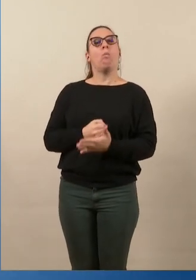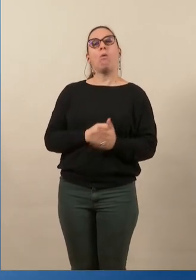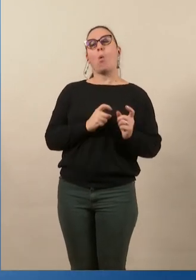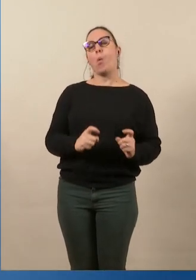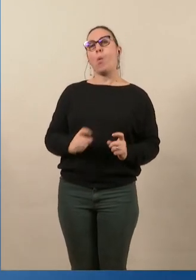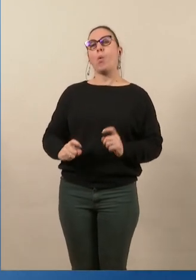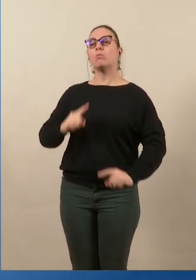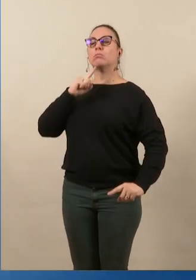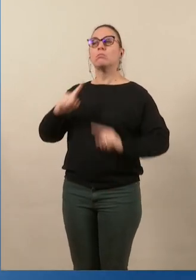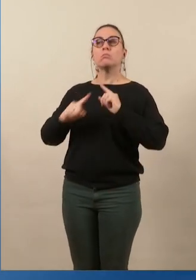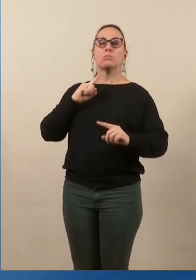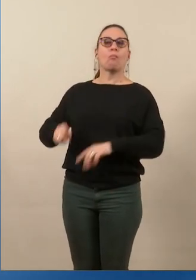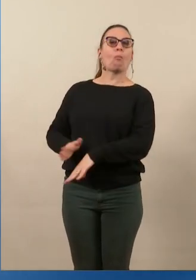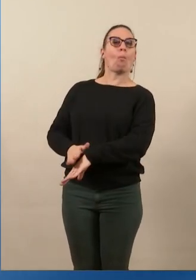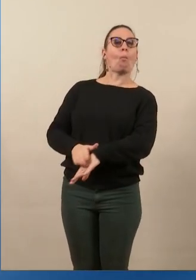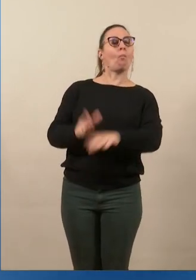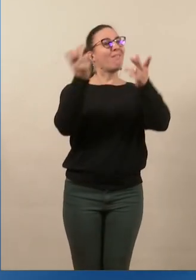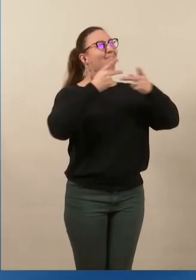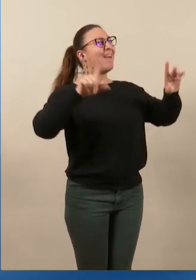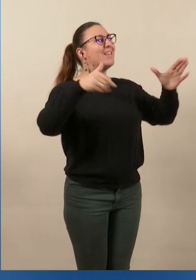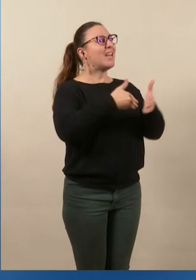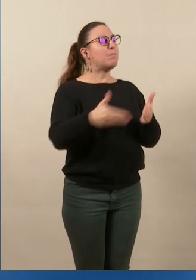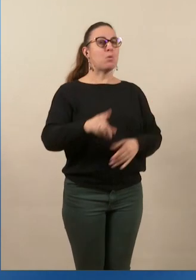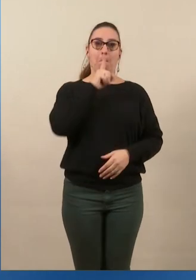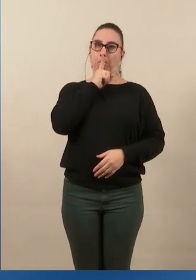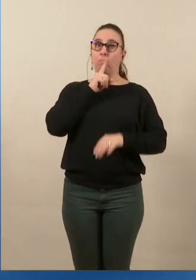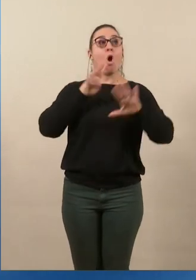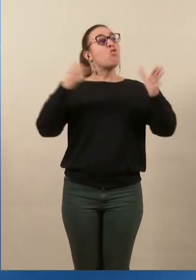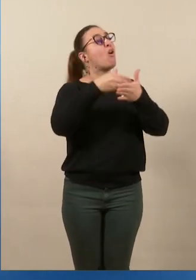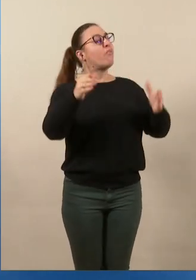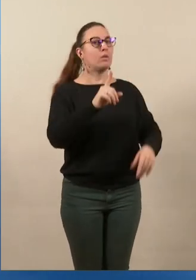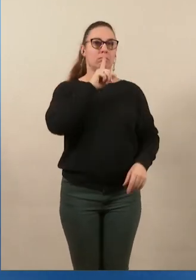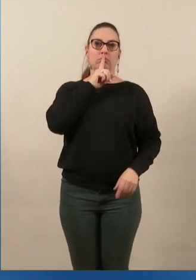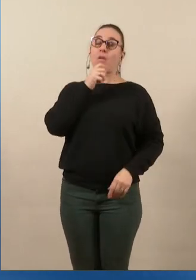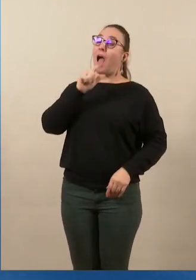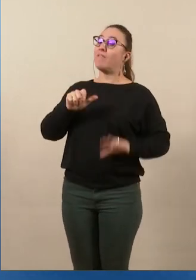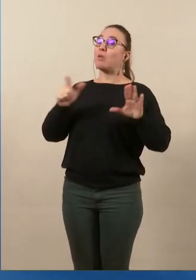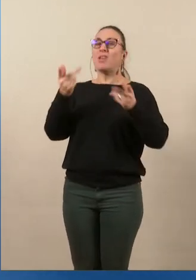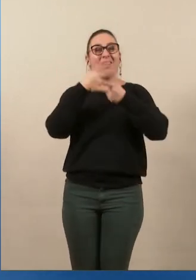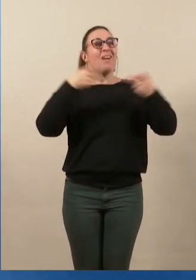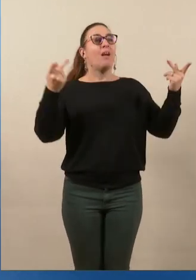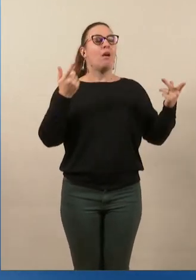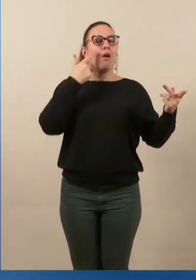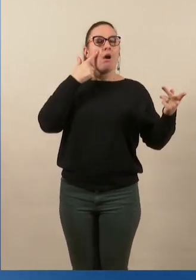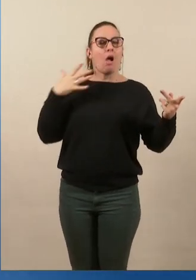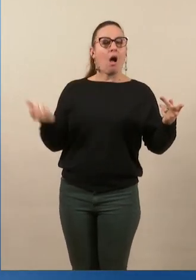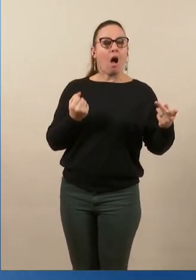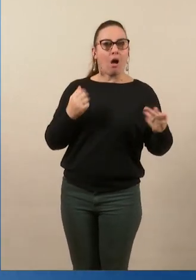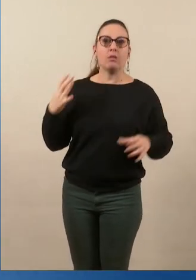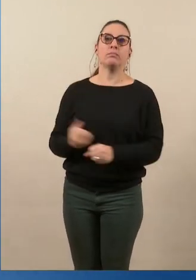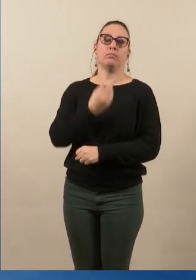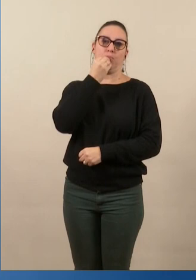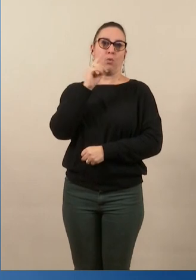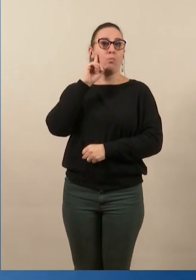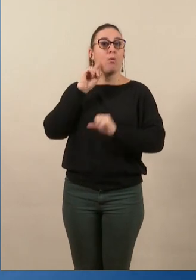consignes toute façon je vais pas annoncer 7 million ni 9U je vais annoncer 1.7 et puis et puis c'est comme ça parce que c'est